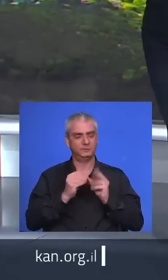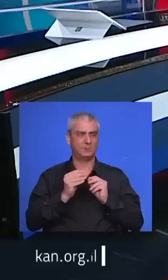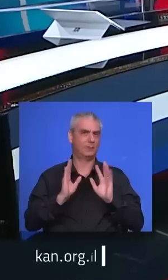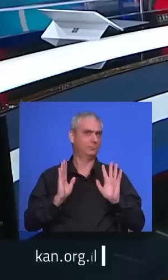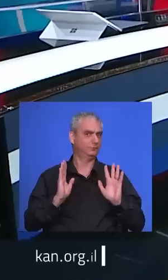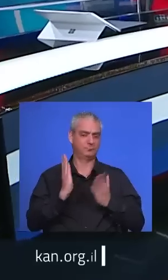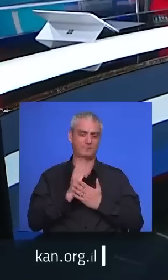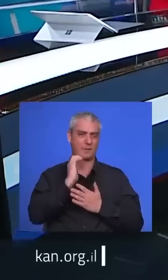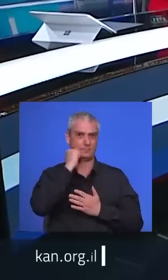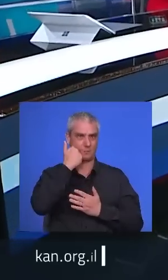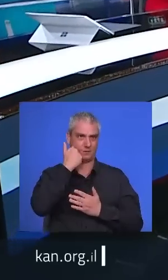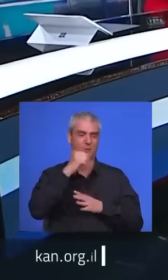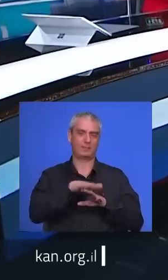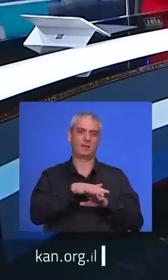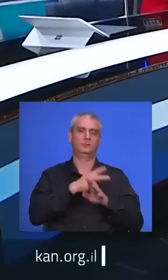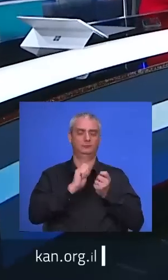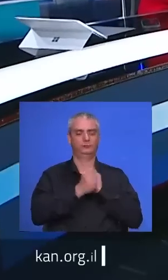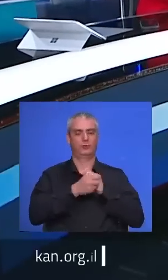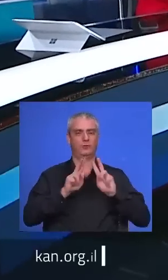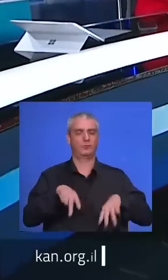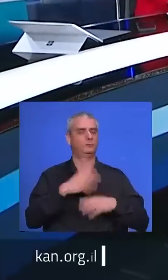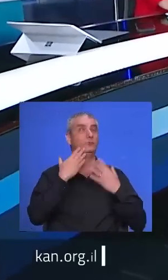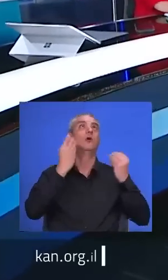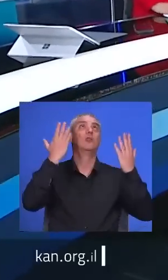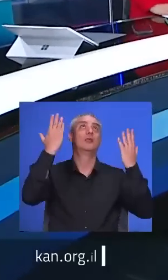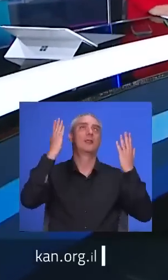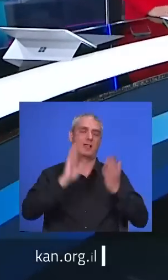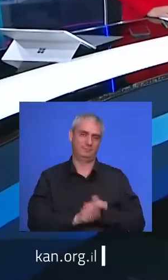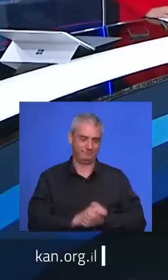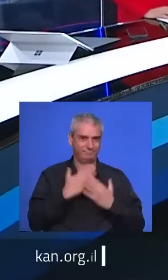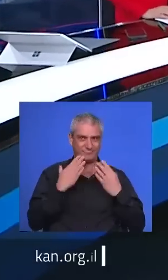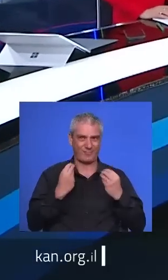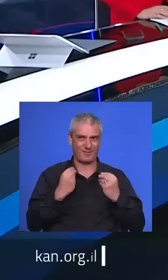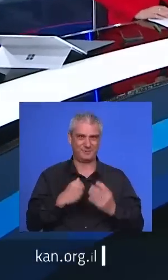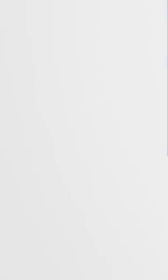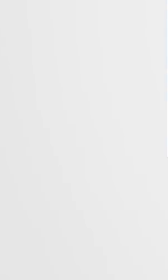כבר מחר נרגיש שינוי מהותי. תודה לאל. תודה, שרון.